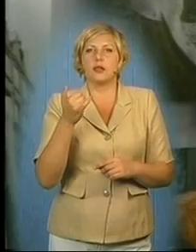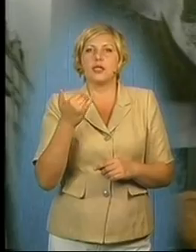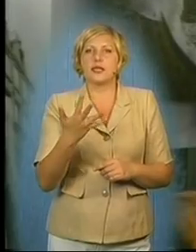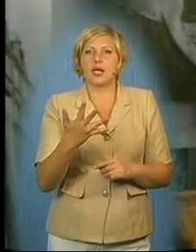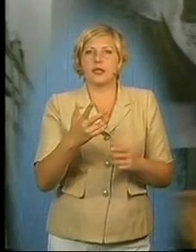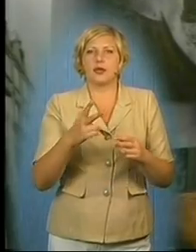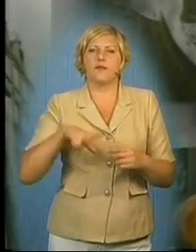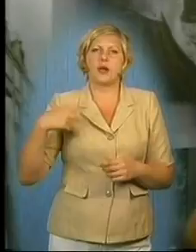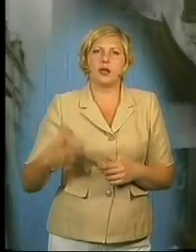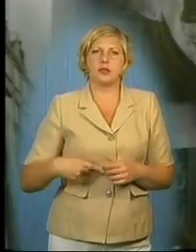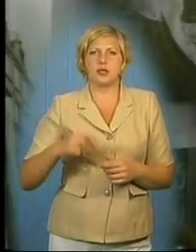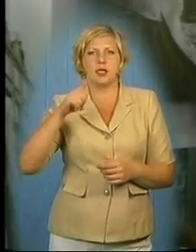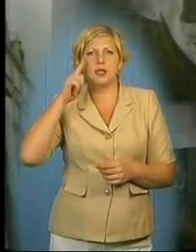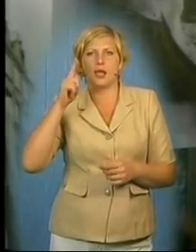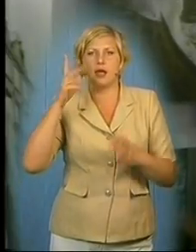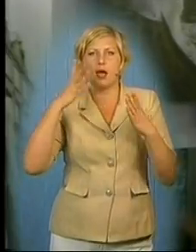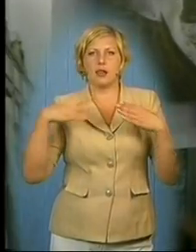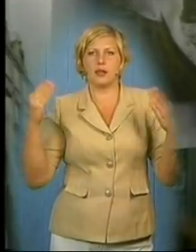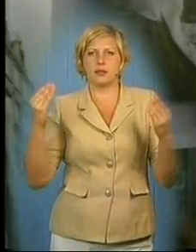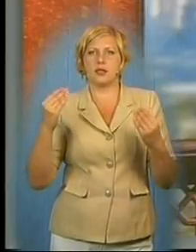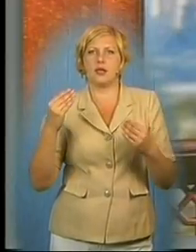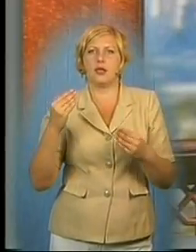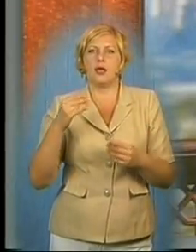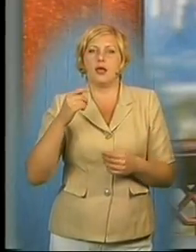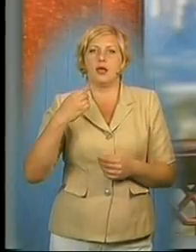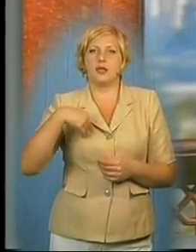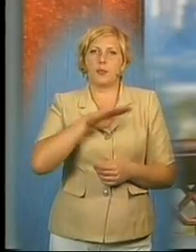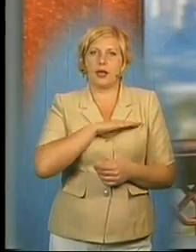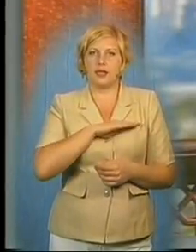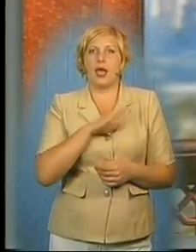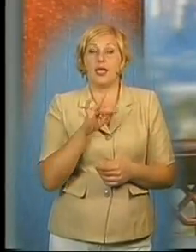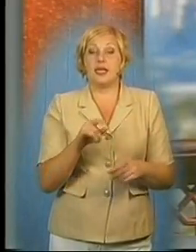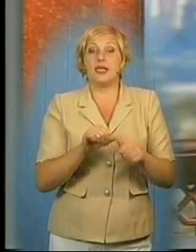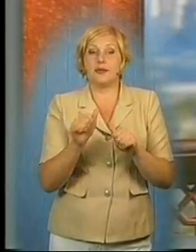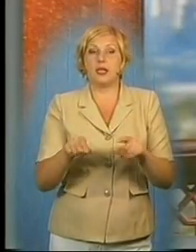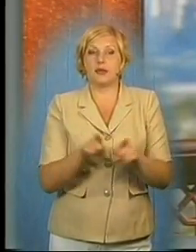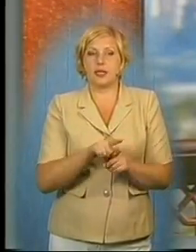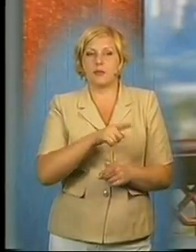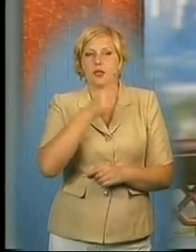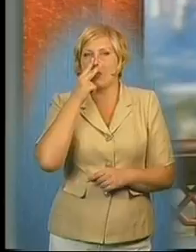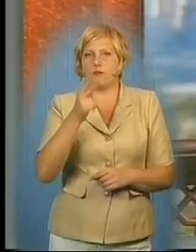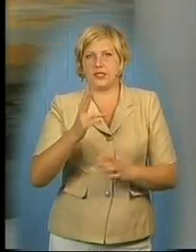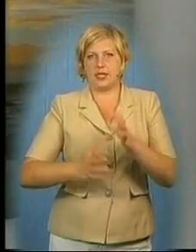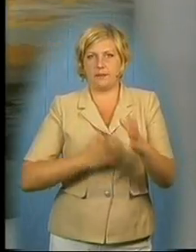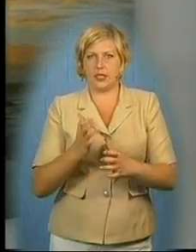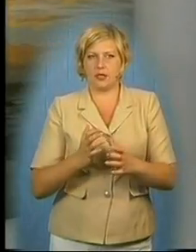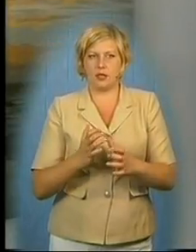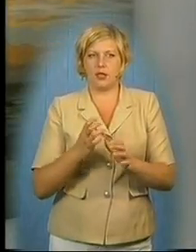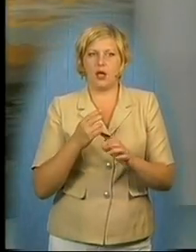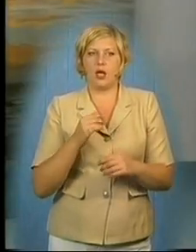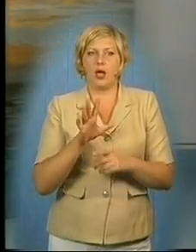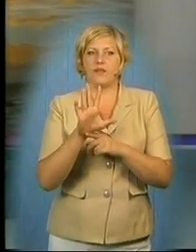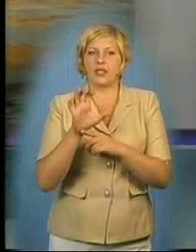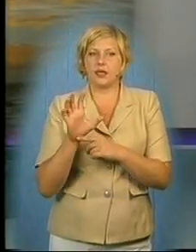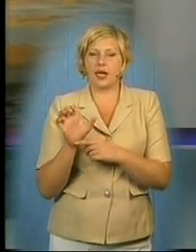– Франции, Китае, Голландии, Дании, Португалии, Испании. И именно таким она увидела мир. Для меня фотография –